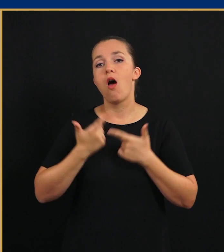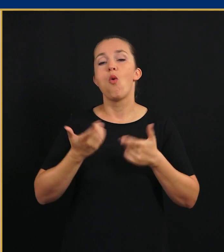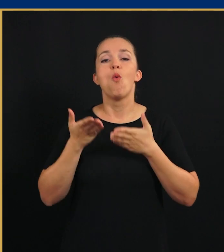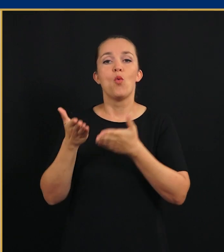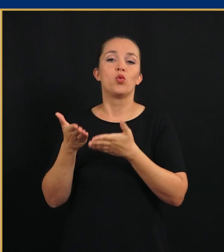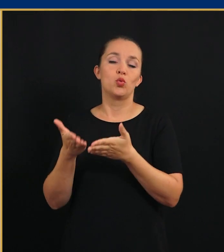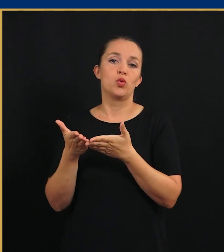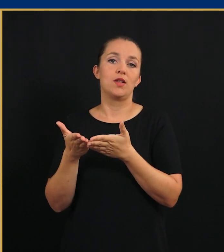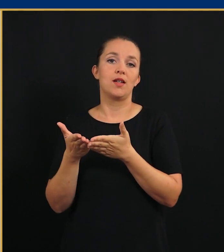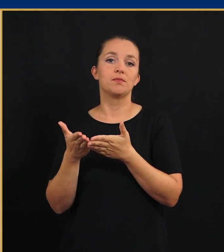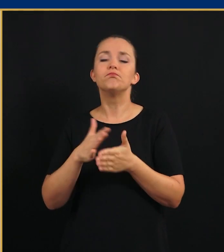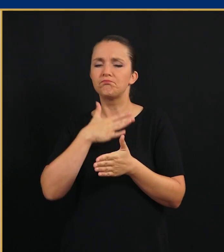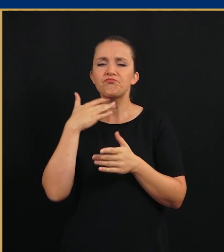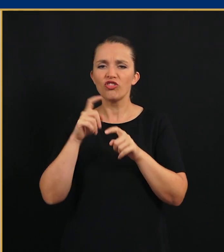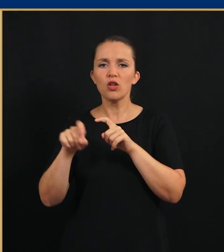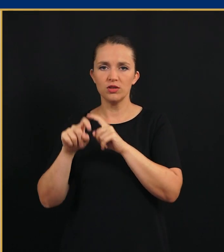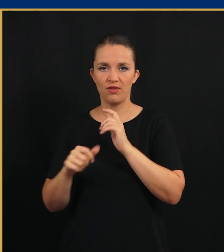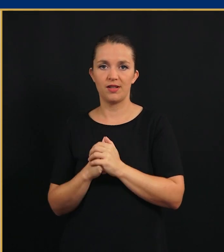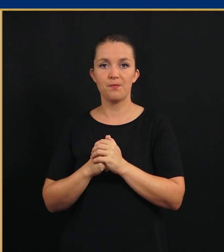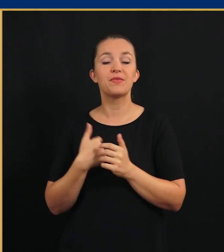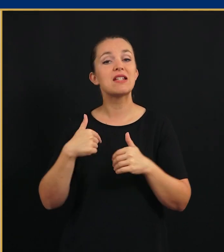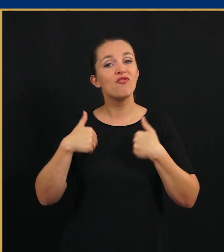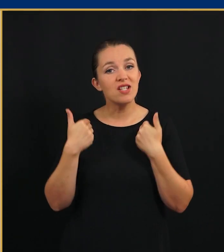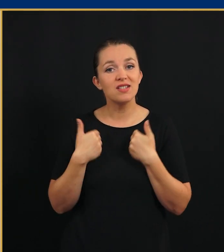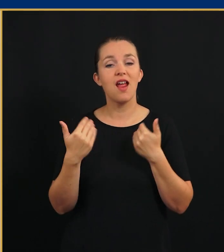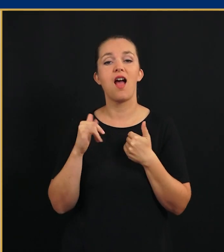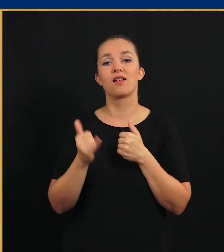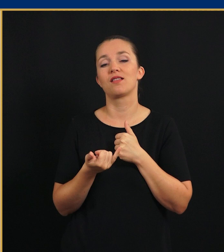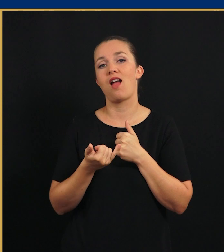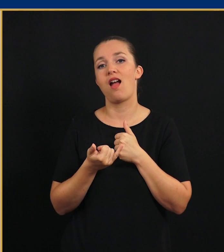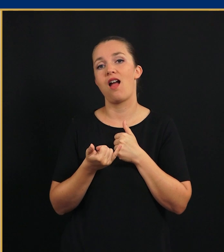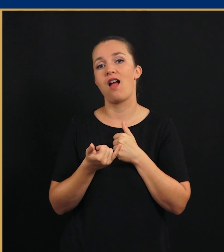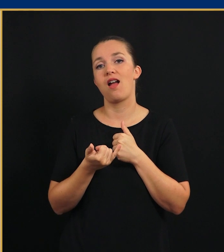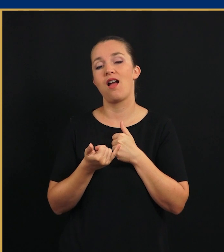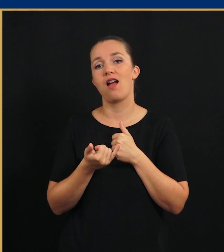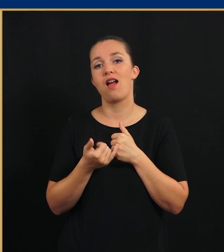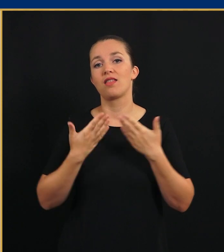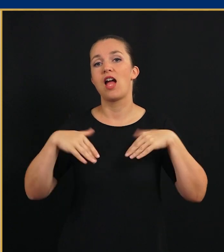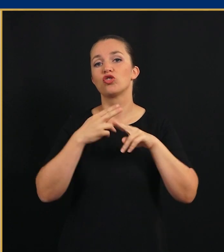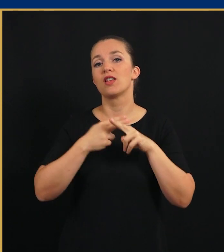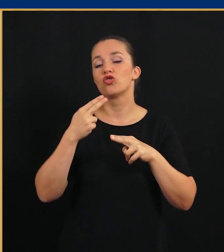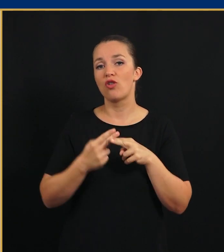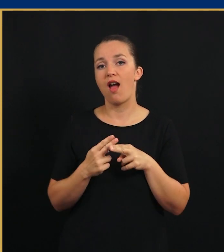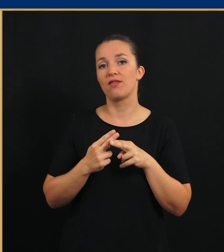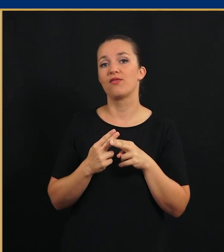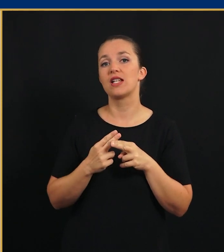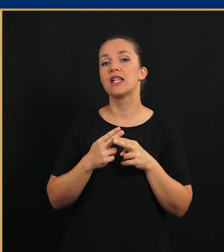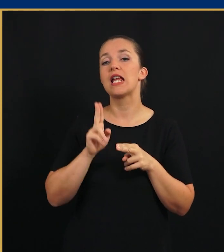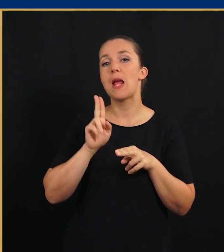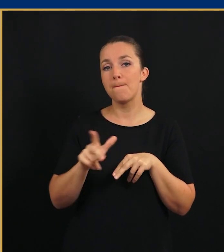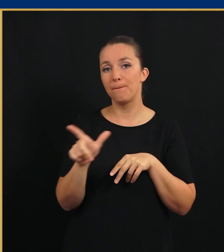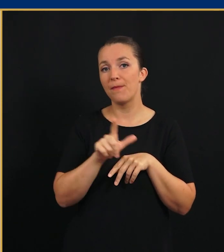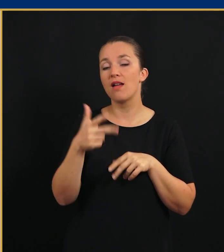tu Slovenija lahko ponudi marsikaj. Vesela sem, da